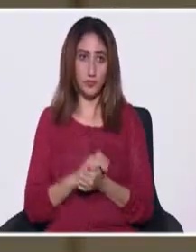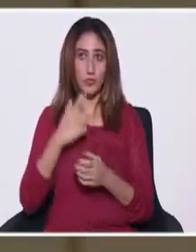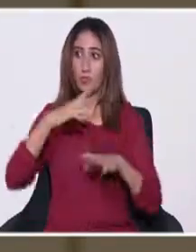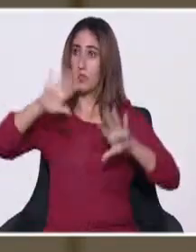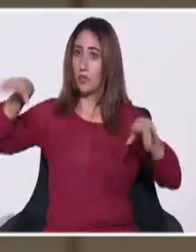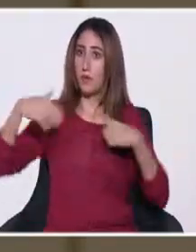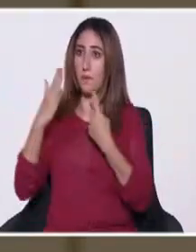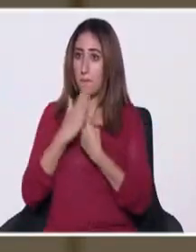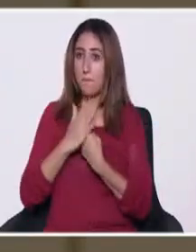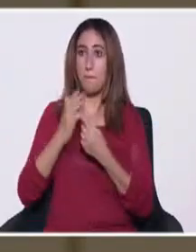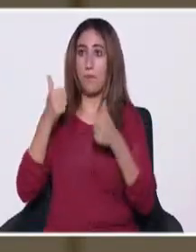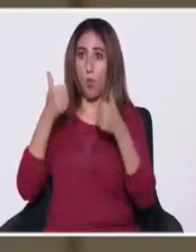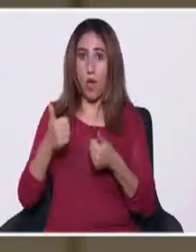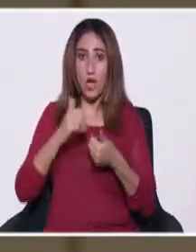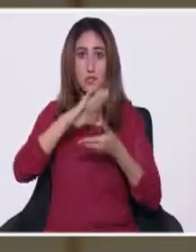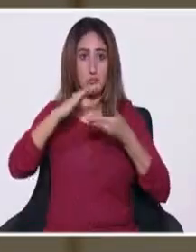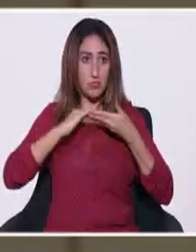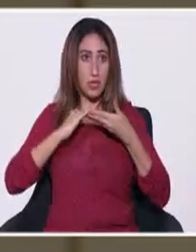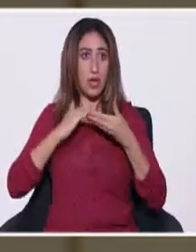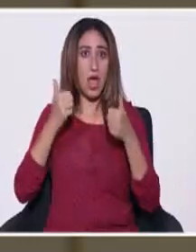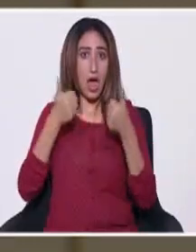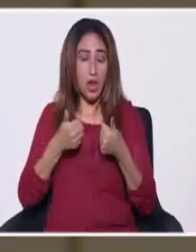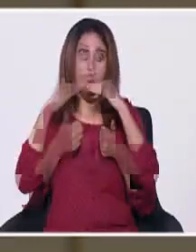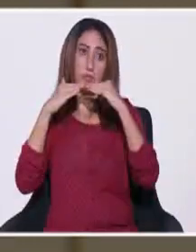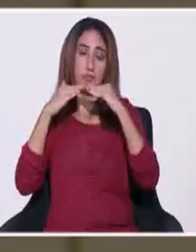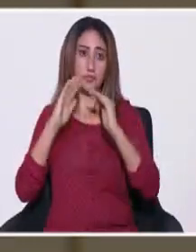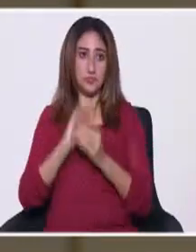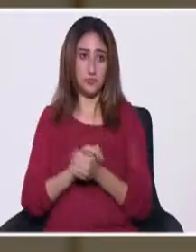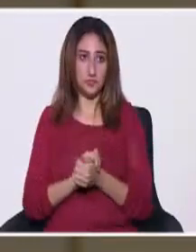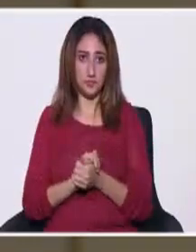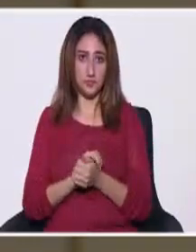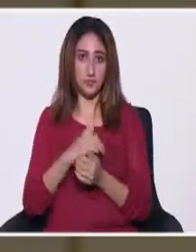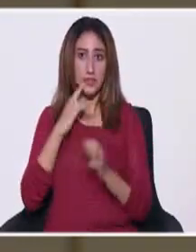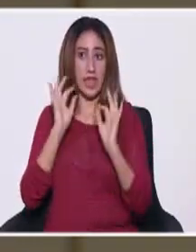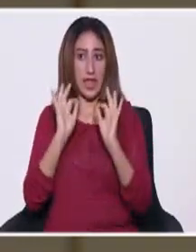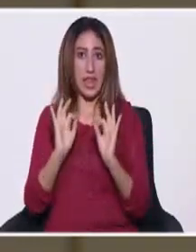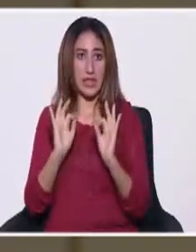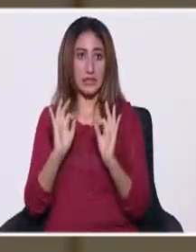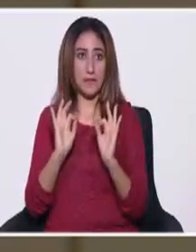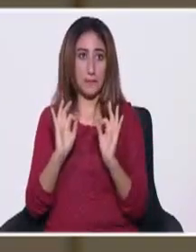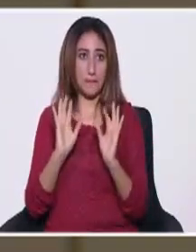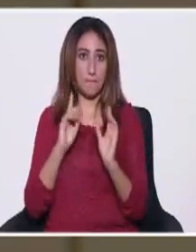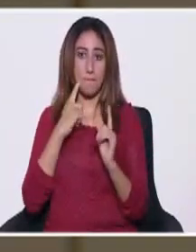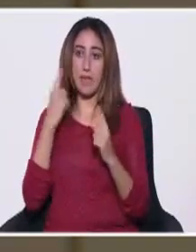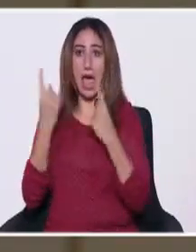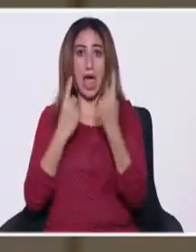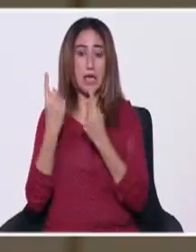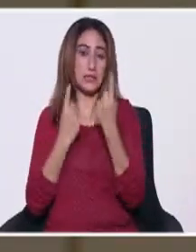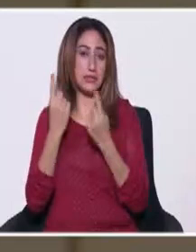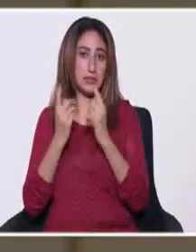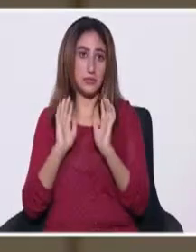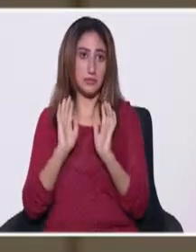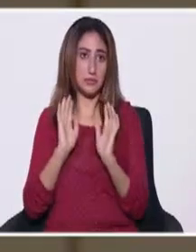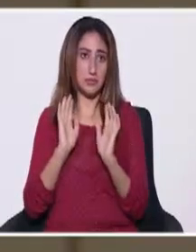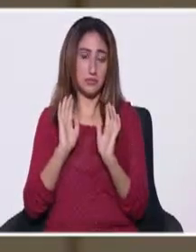وكل الامكانيات والتعامل معاك على اثر انه ده الطبيعي، وعكس ده هو اللي مش طبيعي، فده